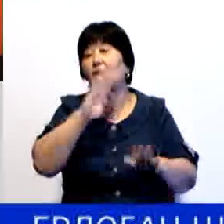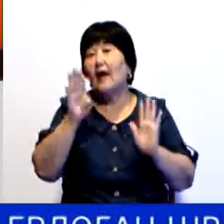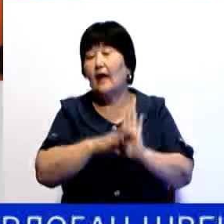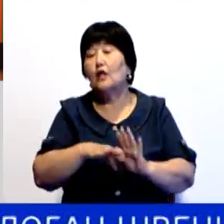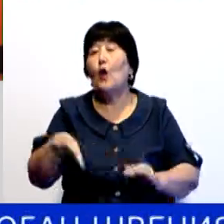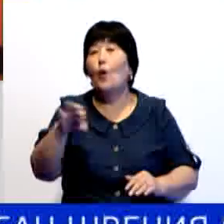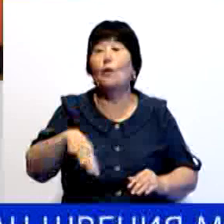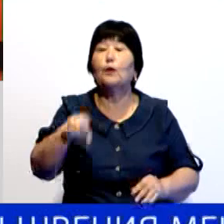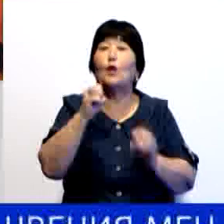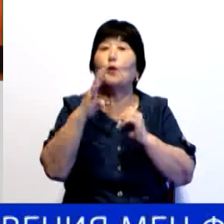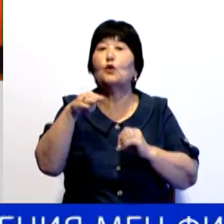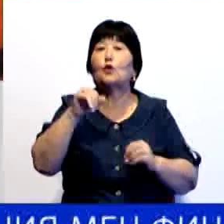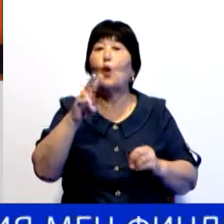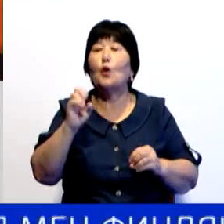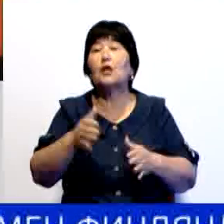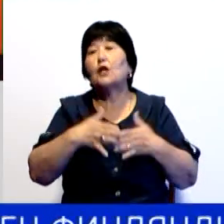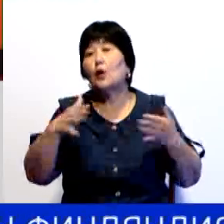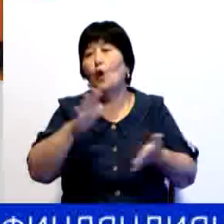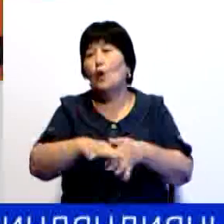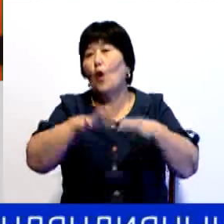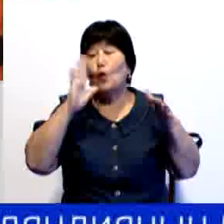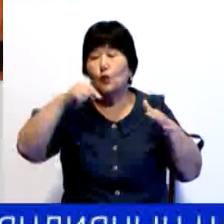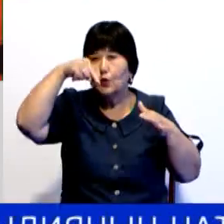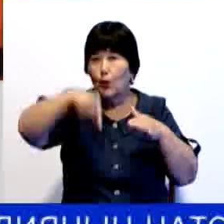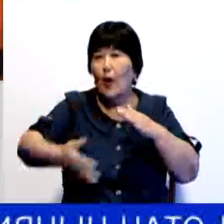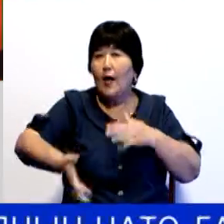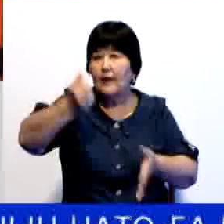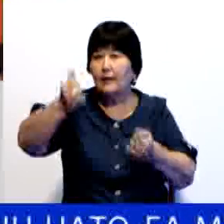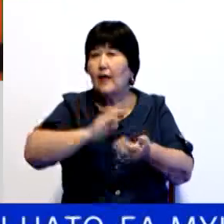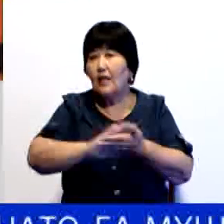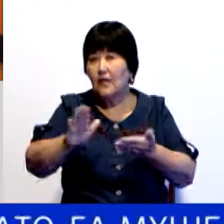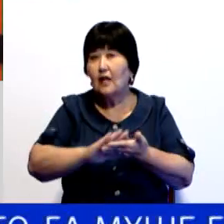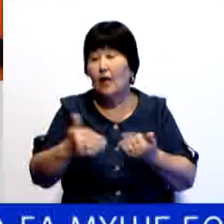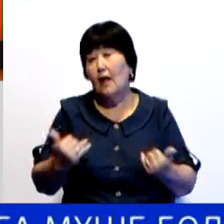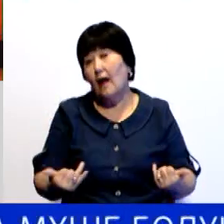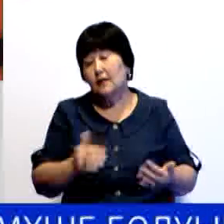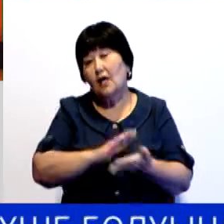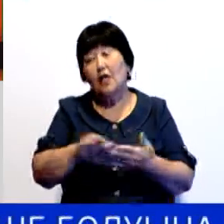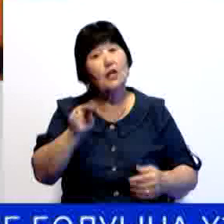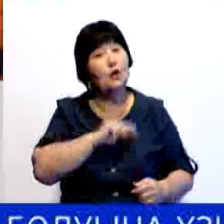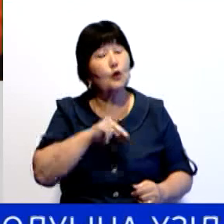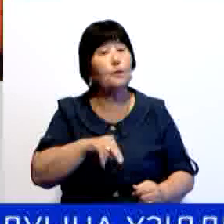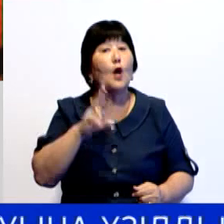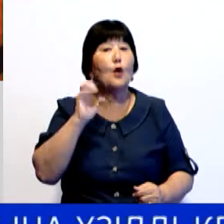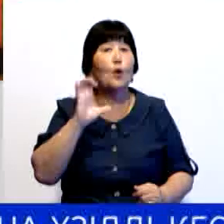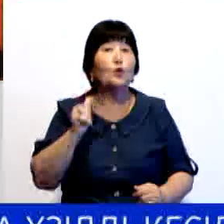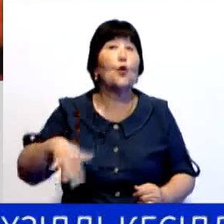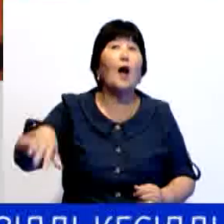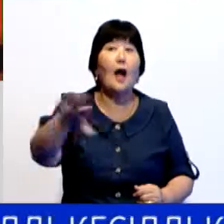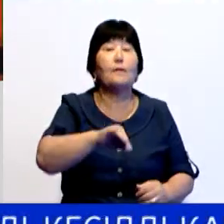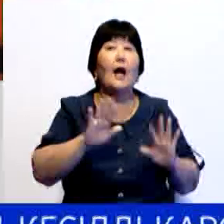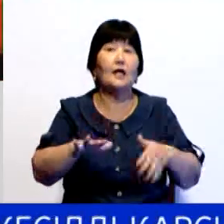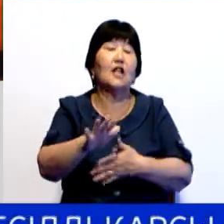облыс көлемінде 14 тоннадан астам күл қоқыс су айдындарынан тазартылған. Қазір тазалық жұмыстары Көксу су аумағы